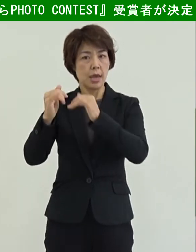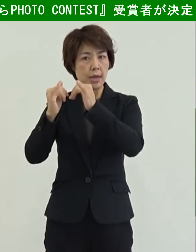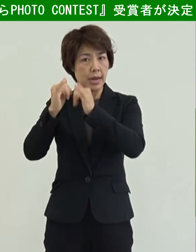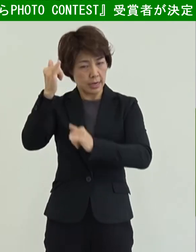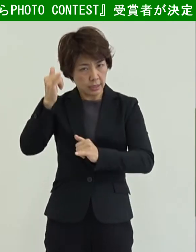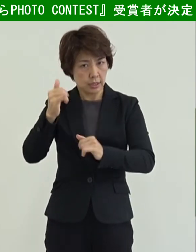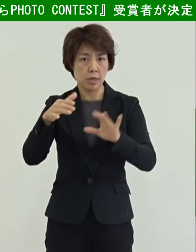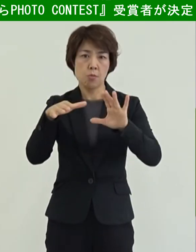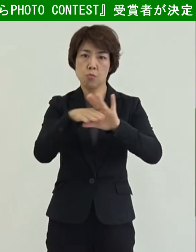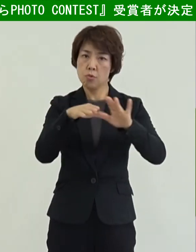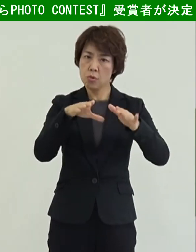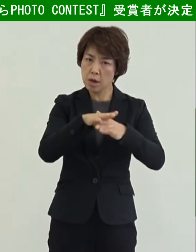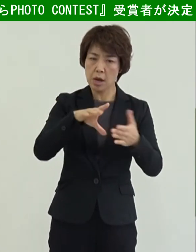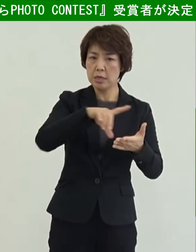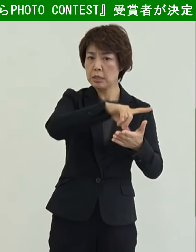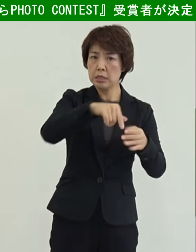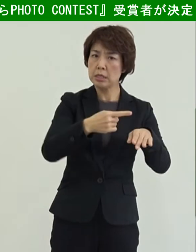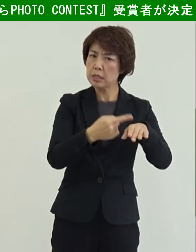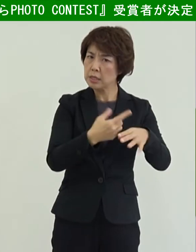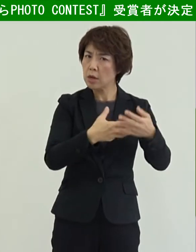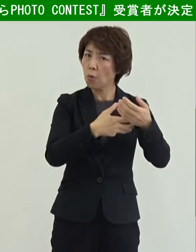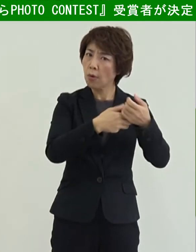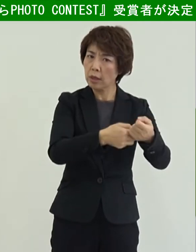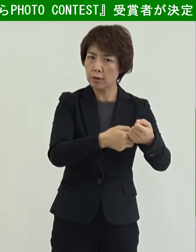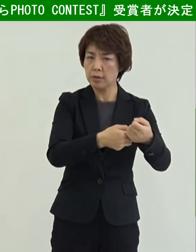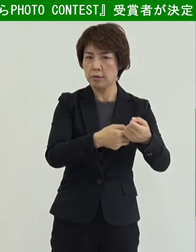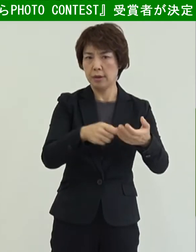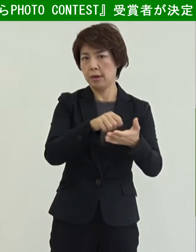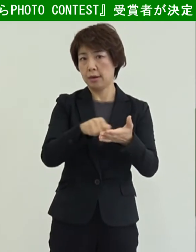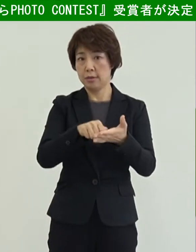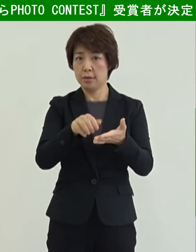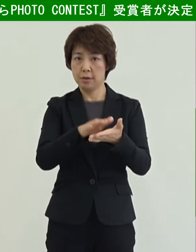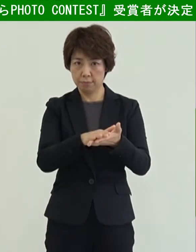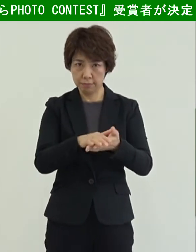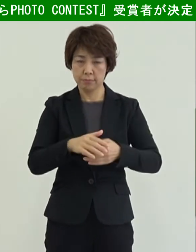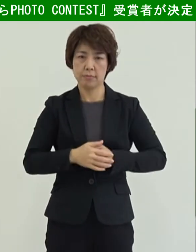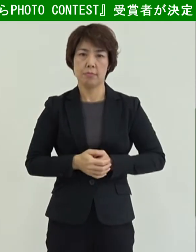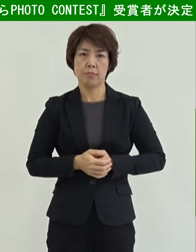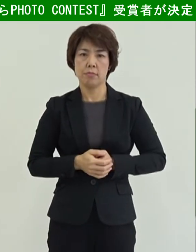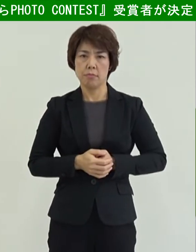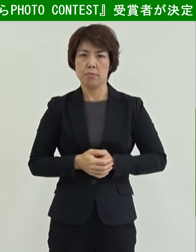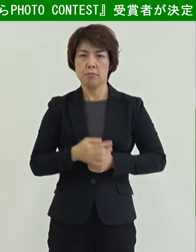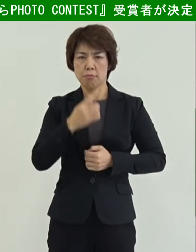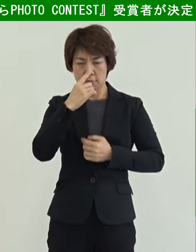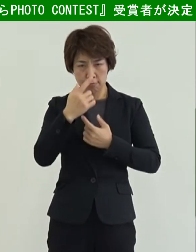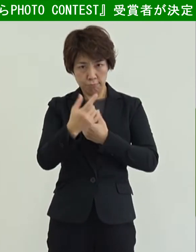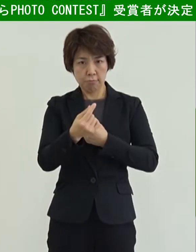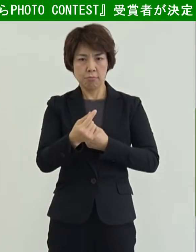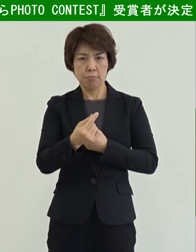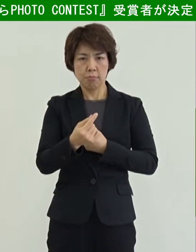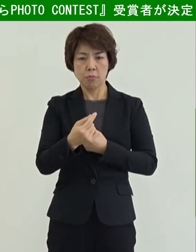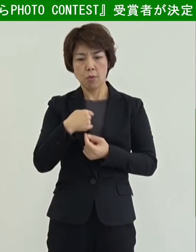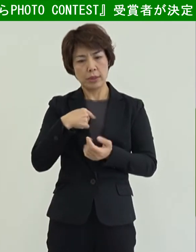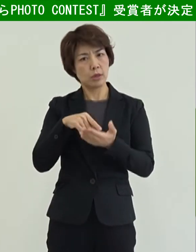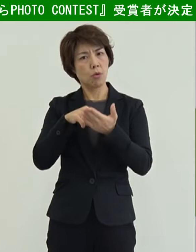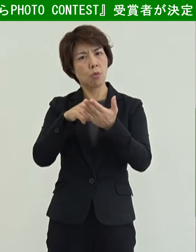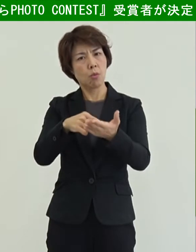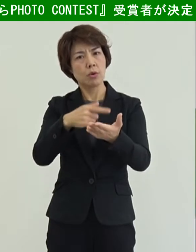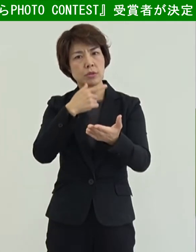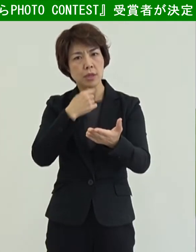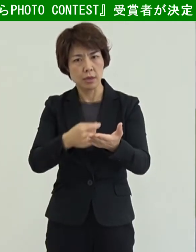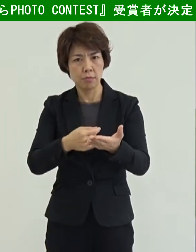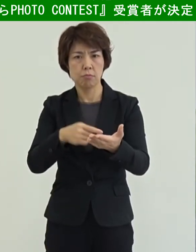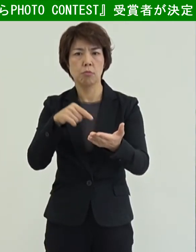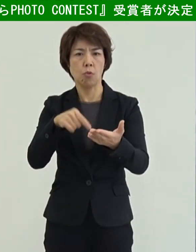文化地域性のこだわりというものがありましてまさにあの私がお星様としていたものも